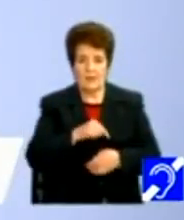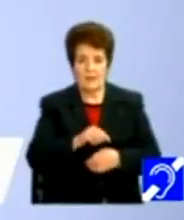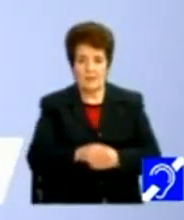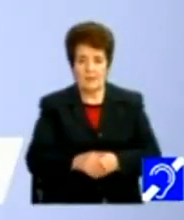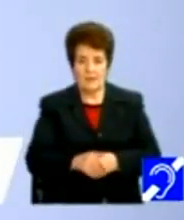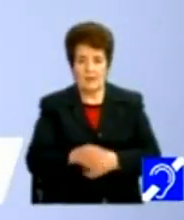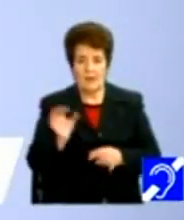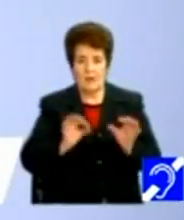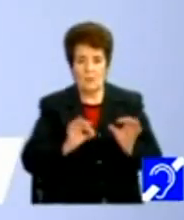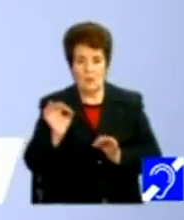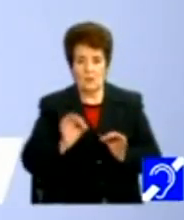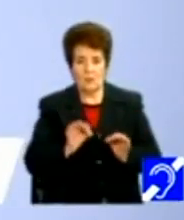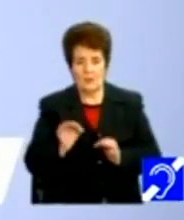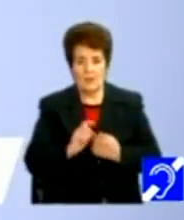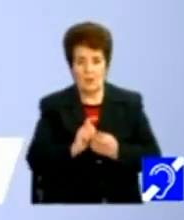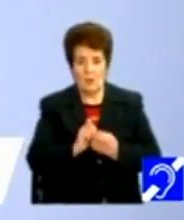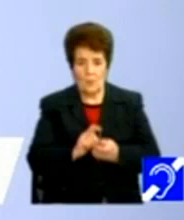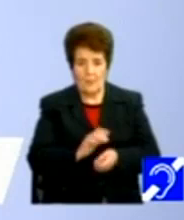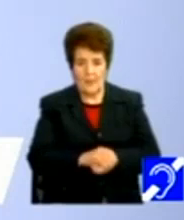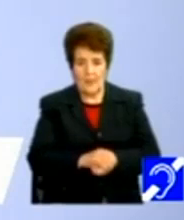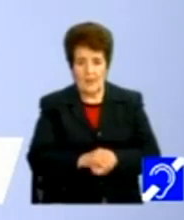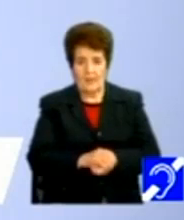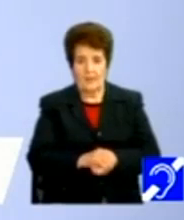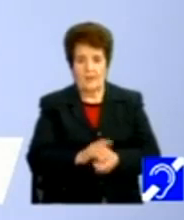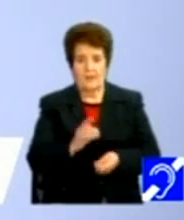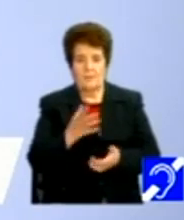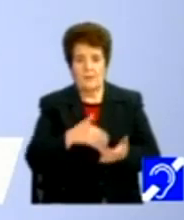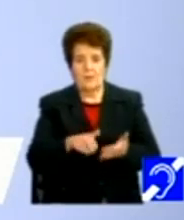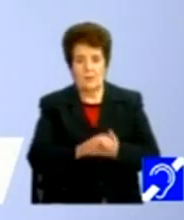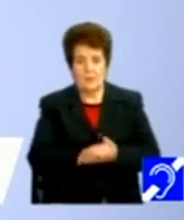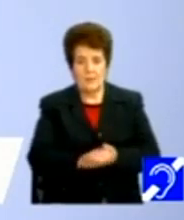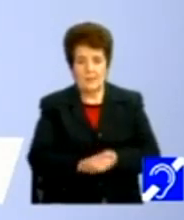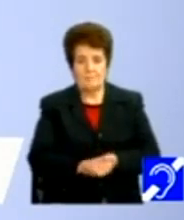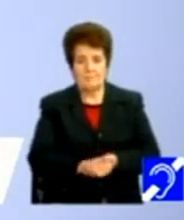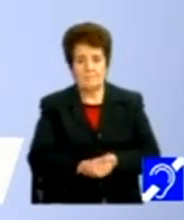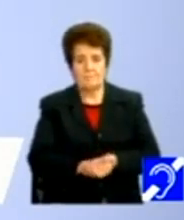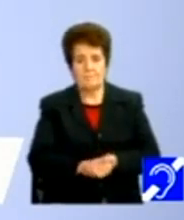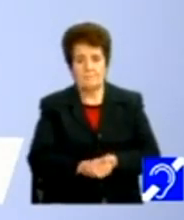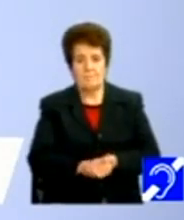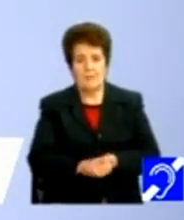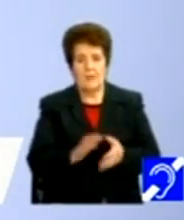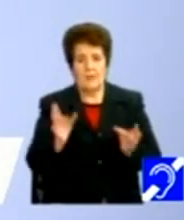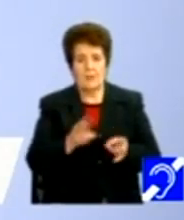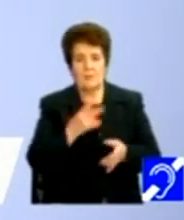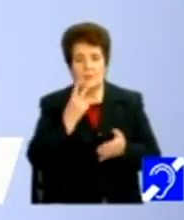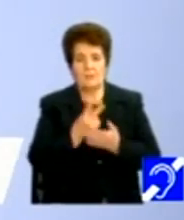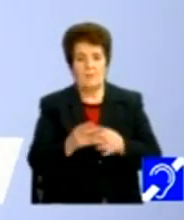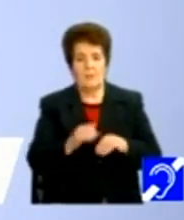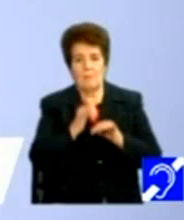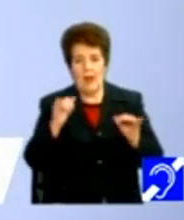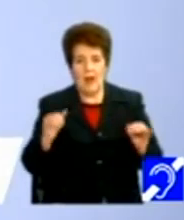al procentajului și a luptei astea pentru cine este unionist, cine nu e unionist, și trebuie să privim mult mai